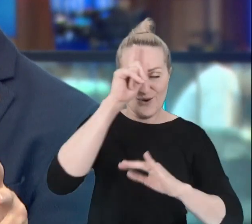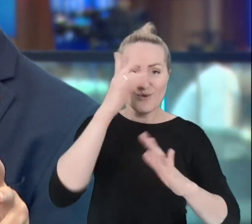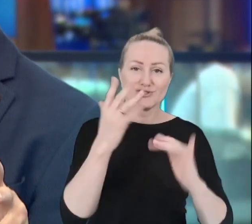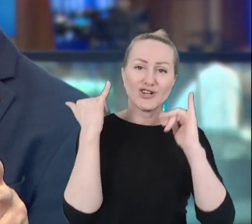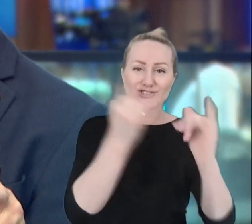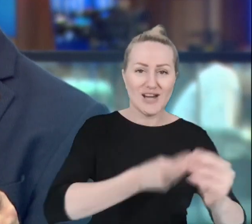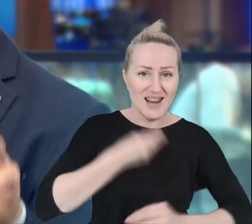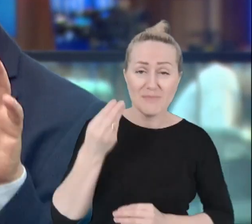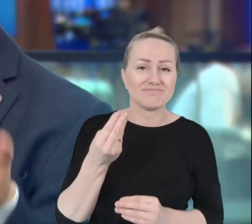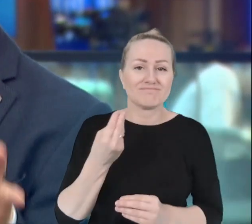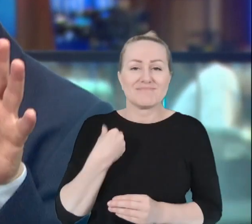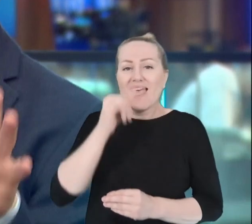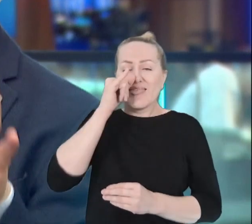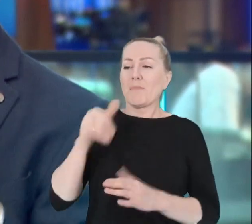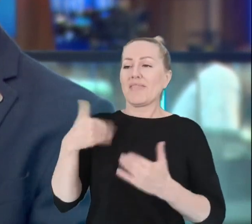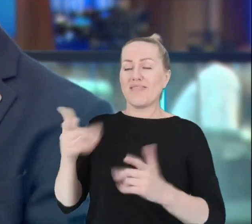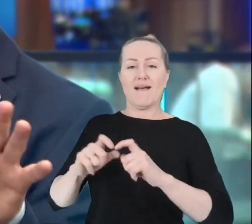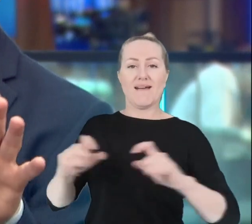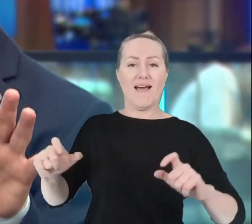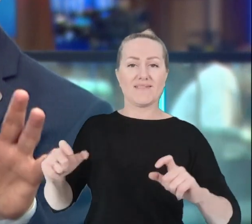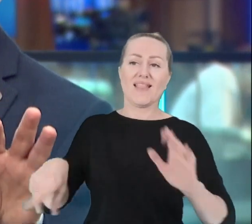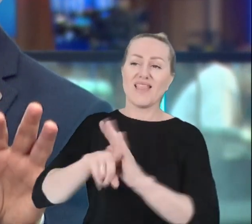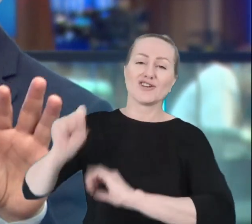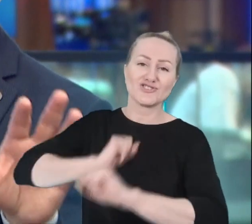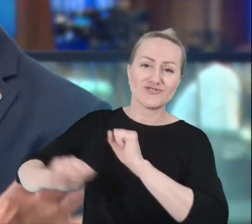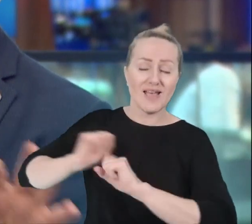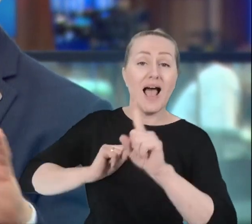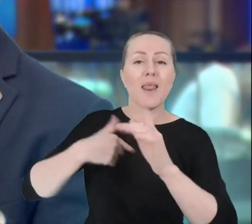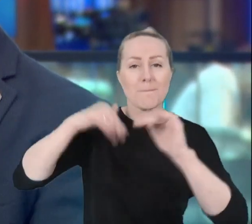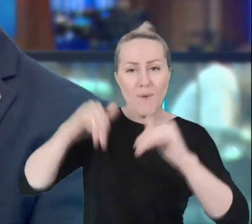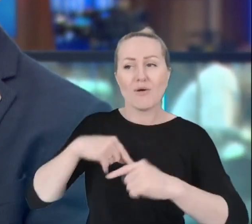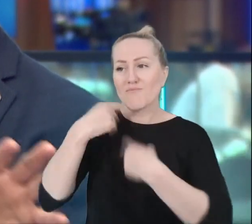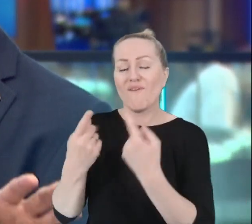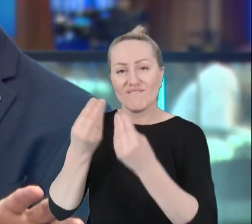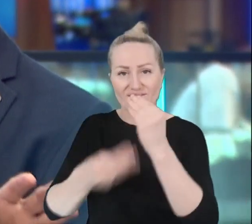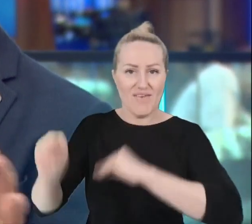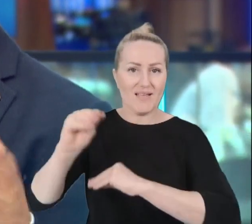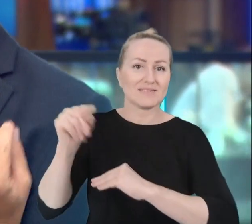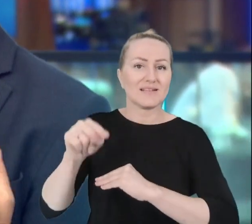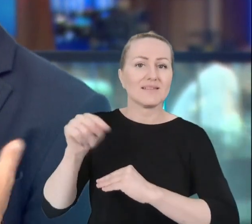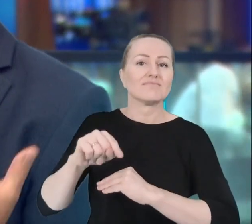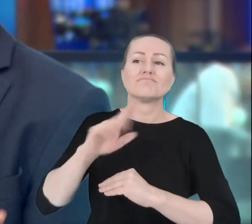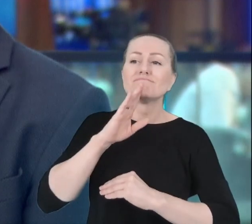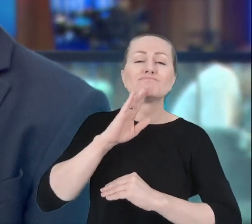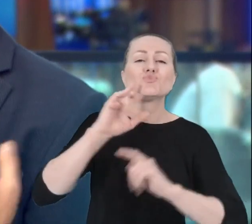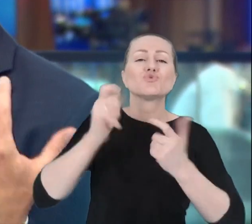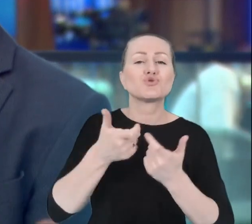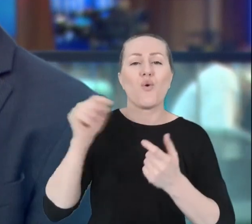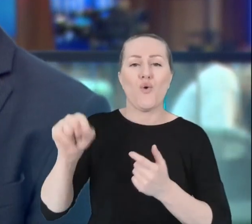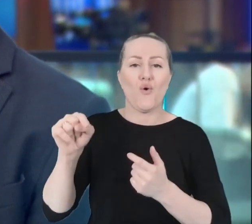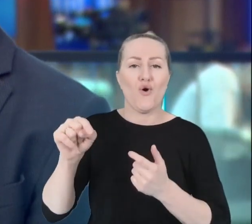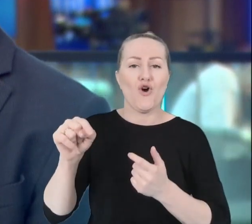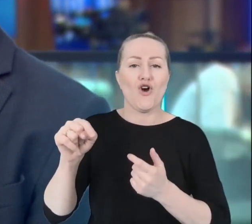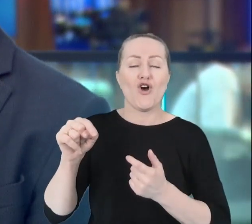do fitnessu, ale za to bardziej możemy celnie powiedzieć, co ktoś, gdzie chce się